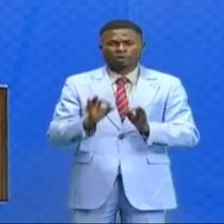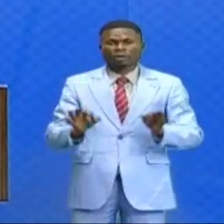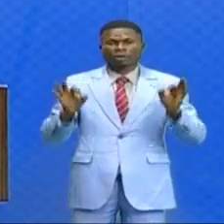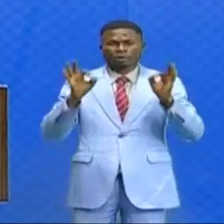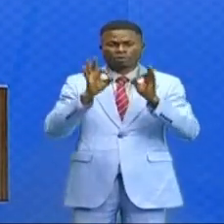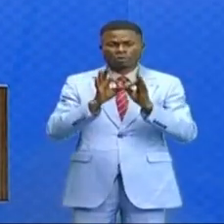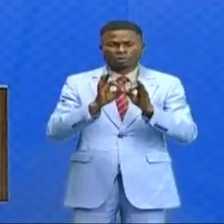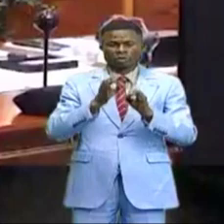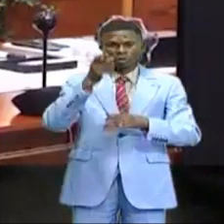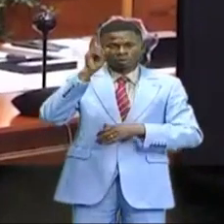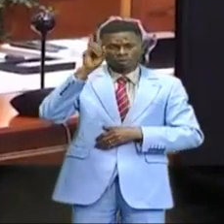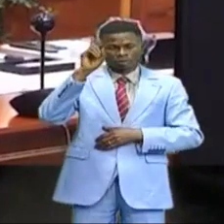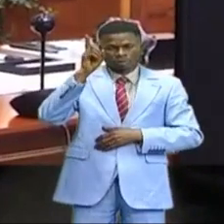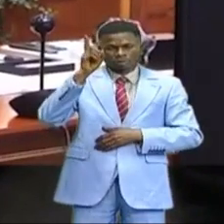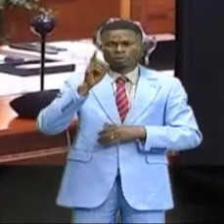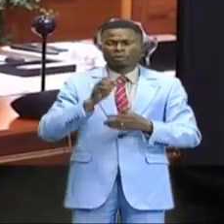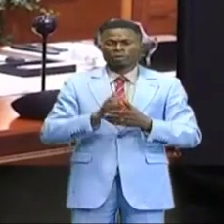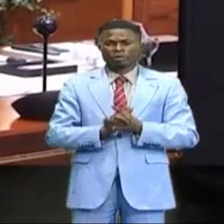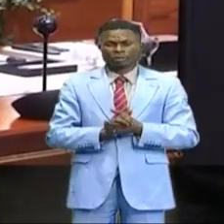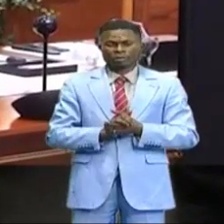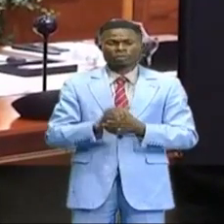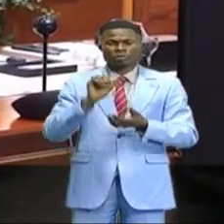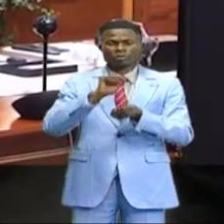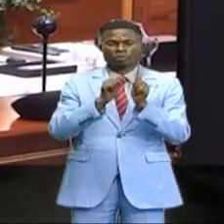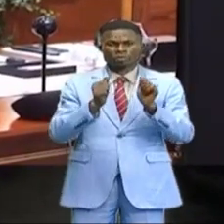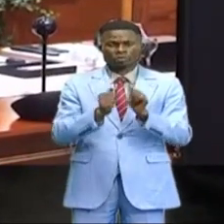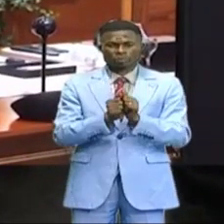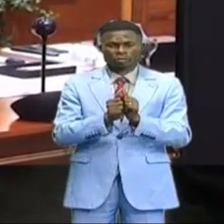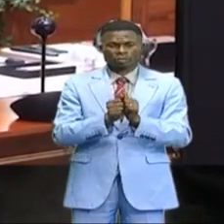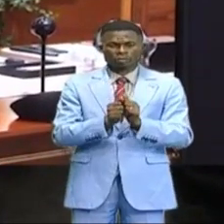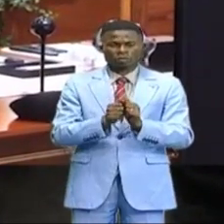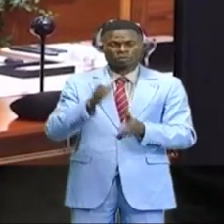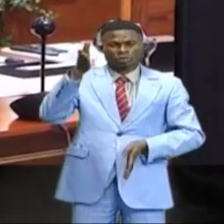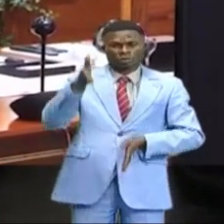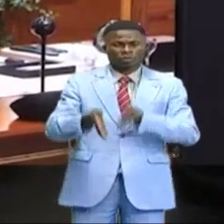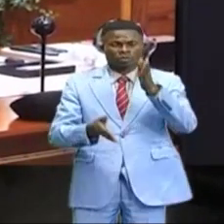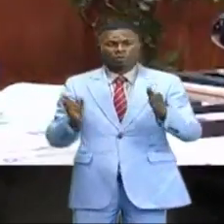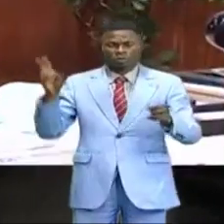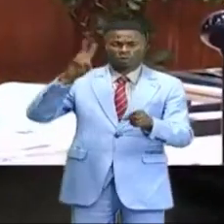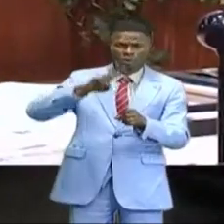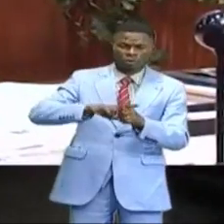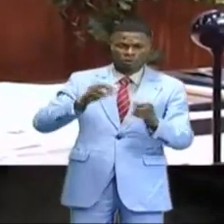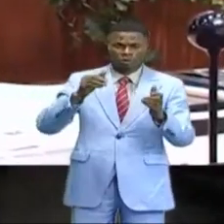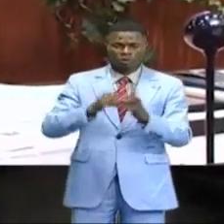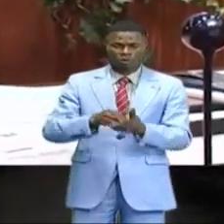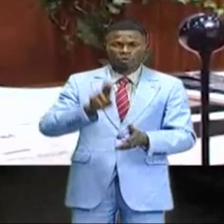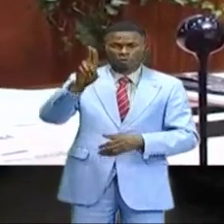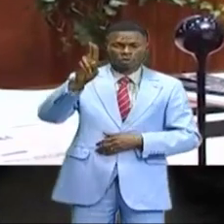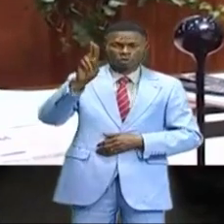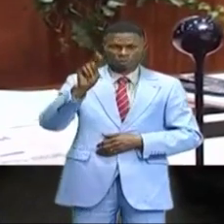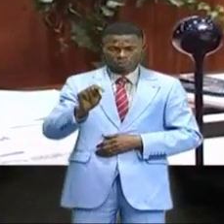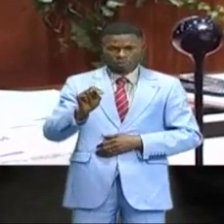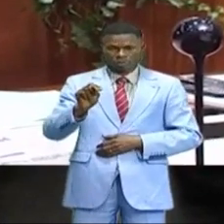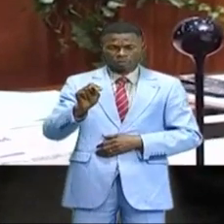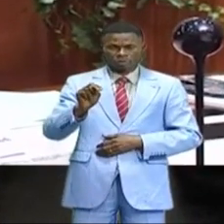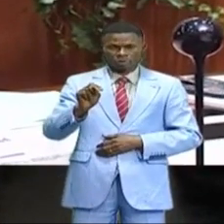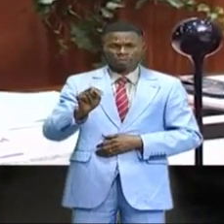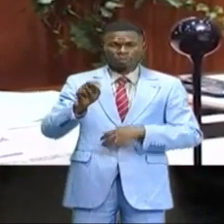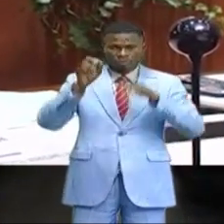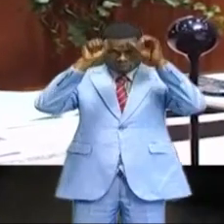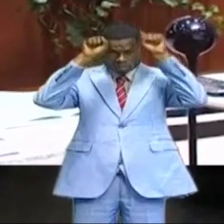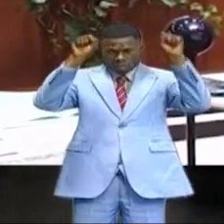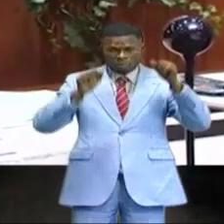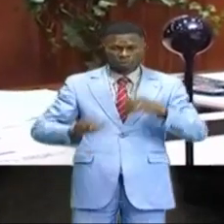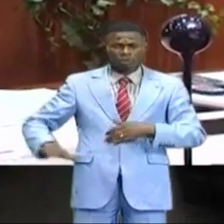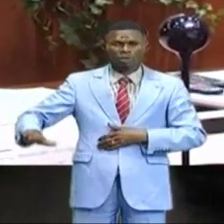à savoir 1. Au sujet de manifestations de violence contre la MONUSCO. Le président de